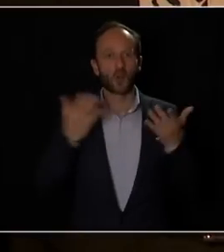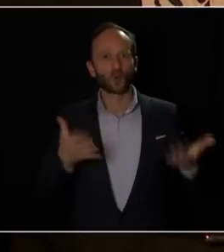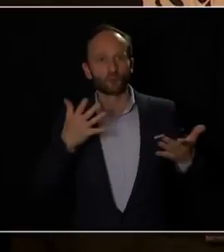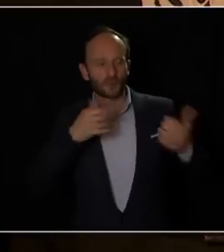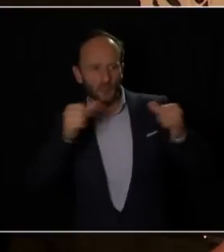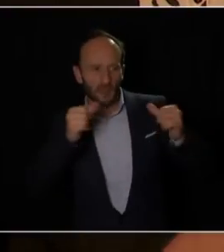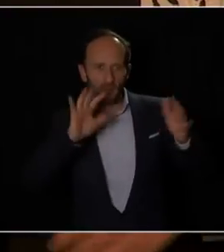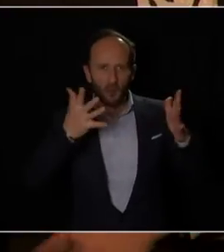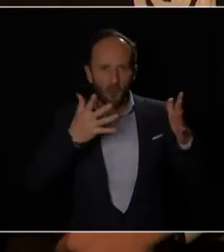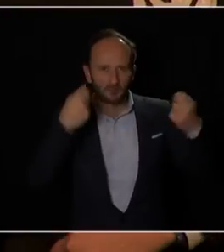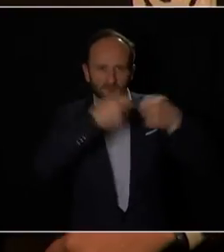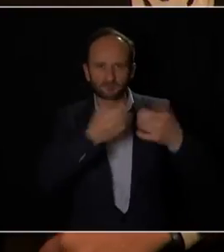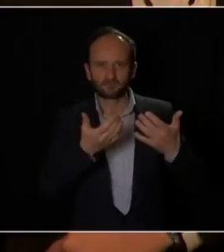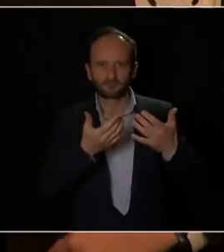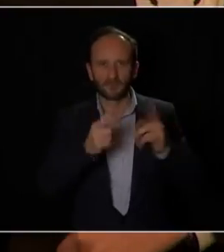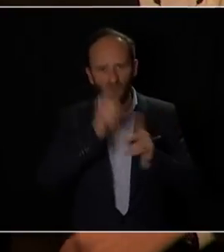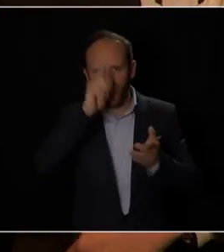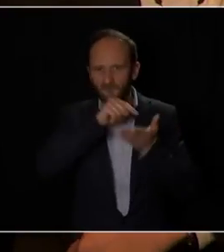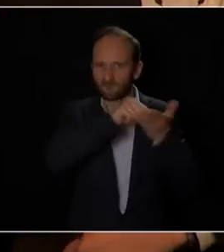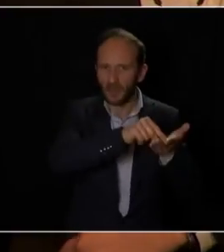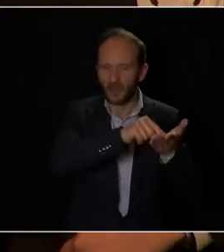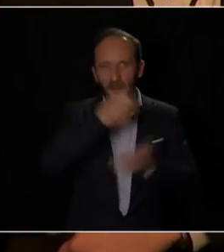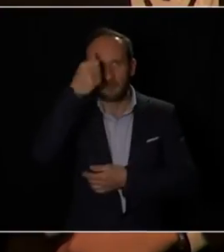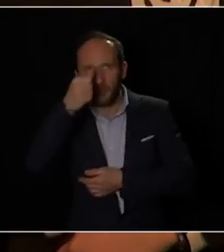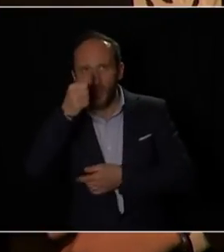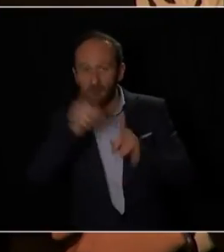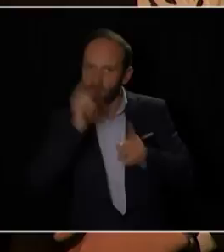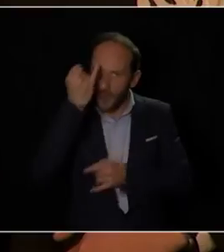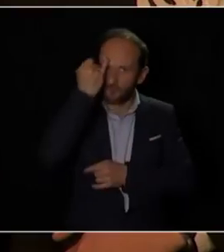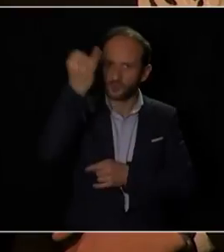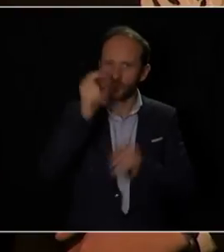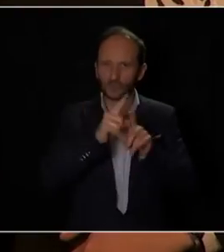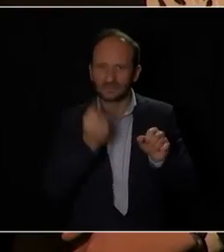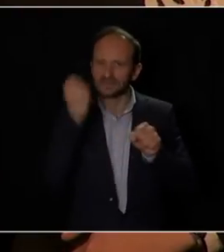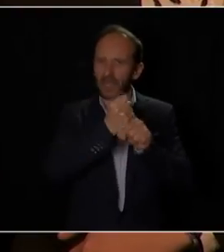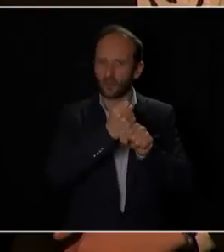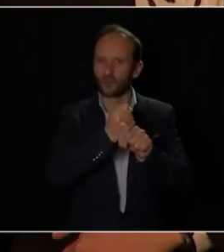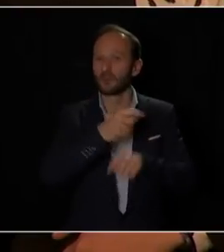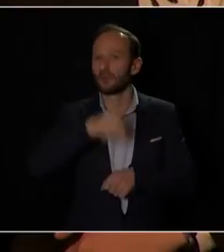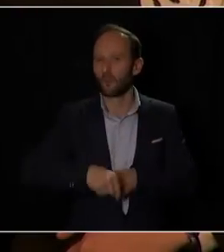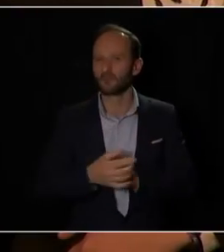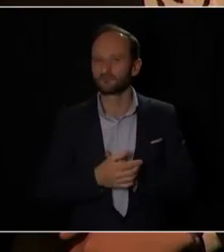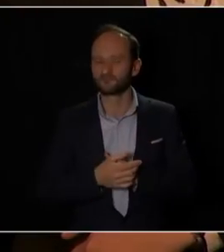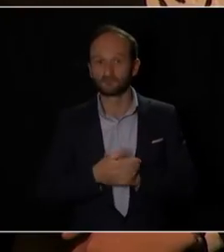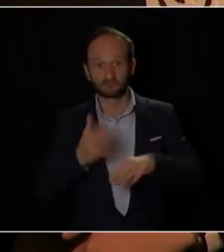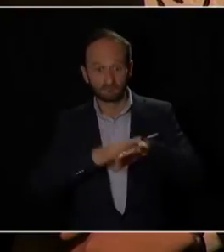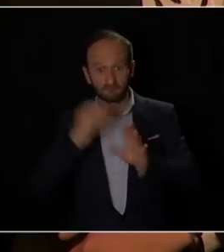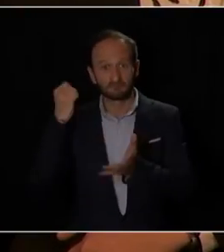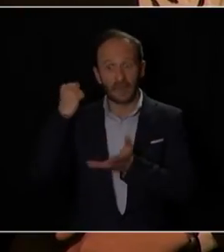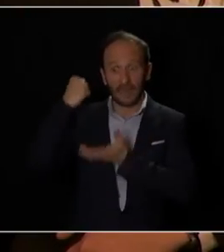de fidélité et de mémoire que d'invention et d'esprit créatif. Il faut que cet héritage du